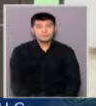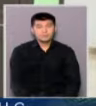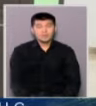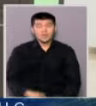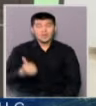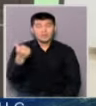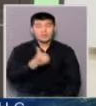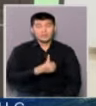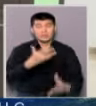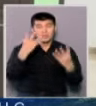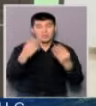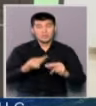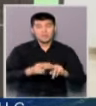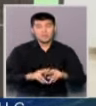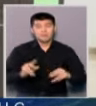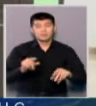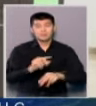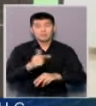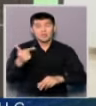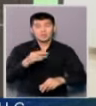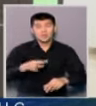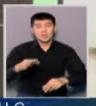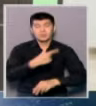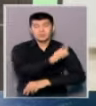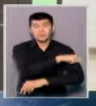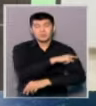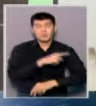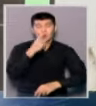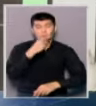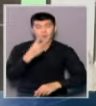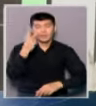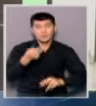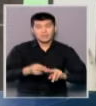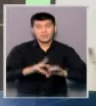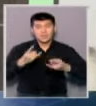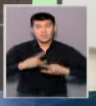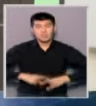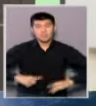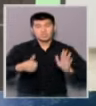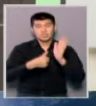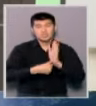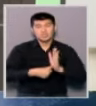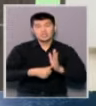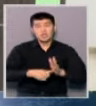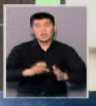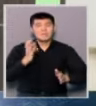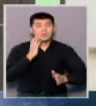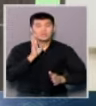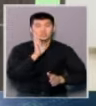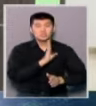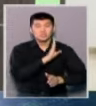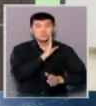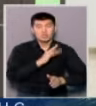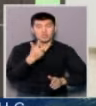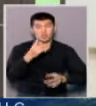За последнюю неделю в модульном стационаре Атрауской областной больницы номер 2 родились 6 беременных женщин. Роды у 3